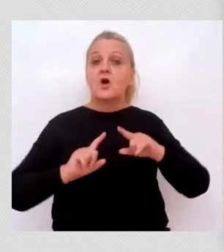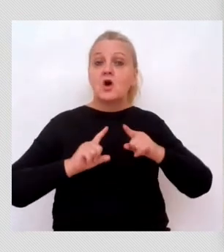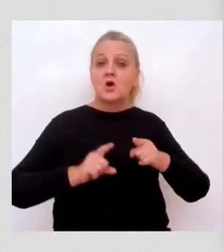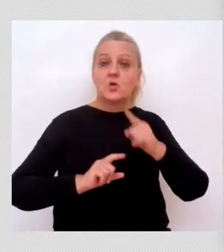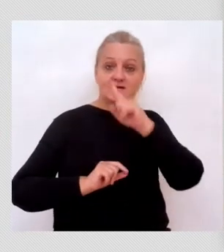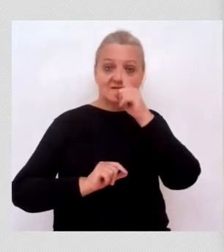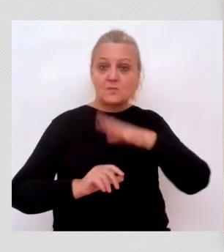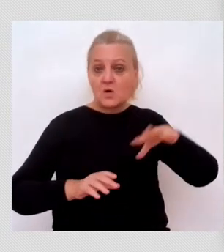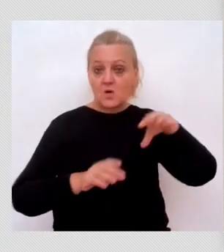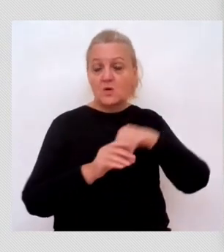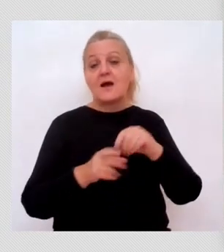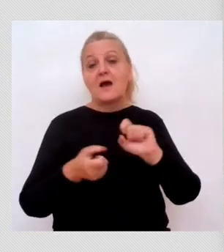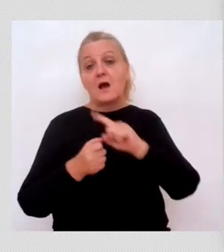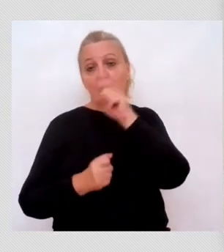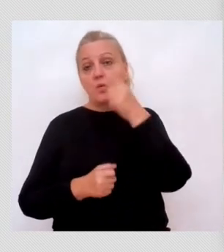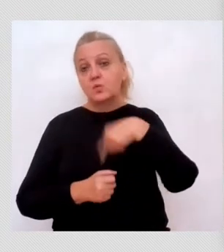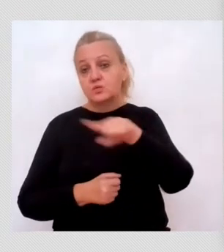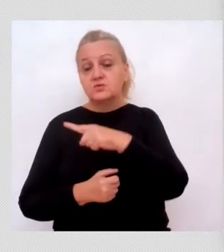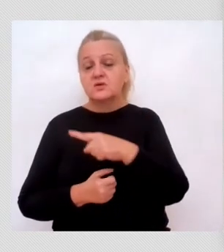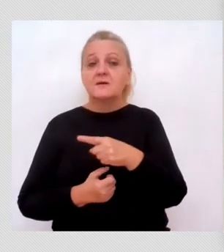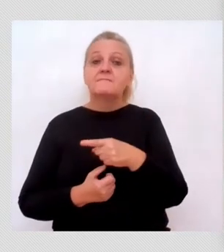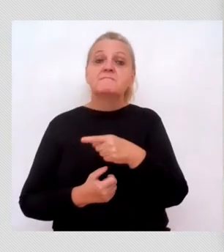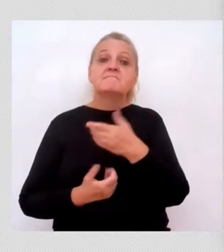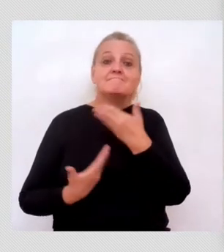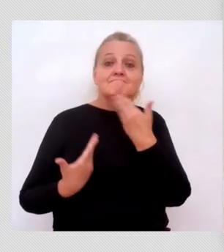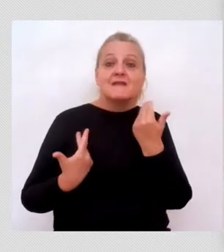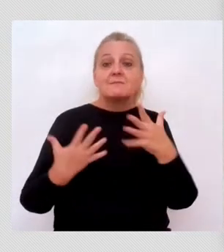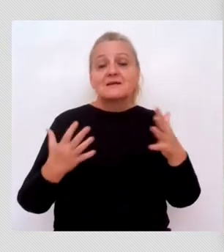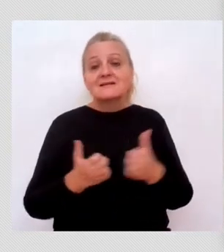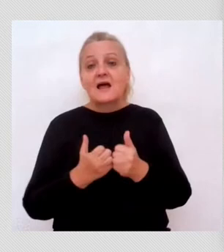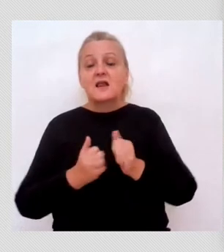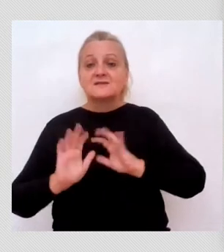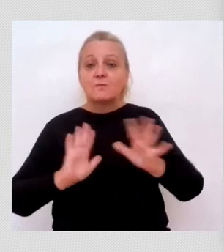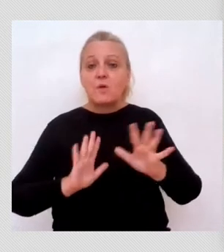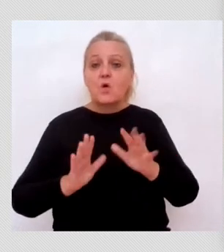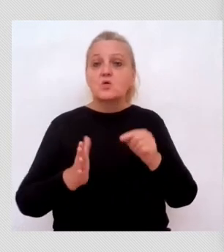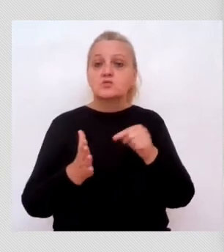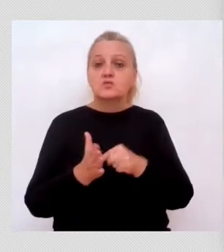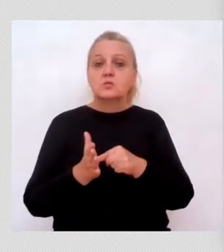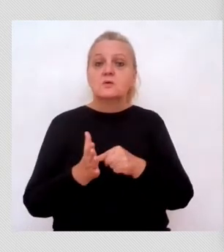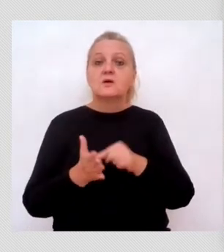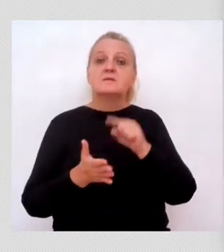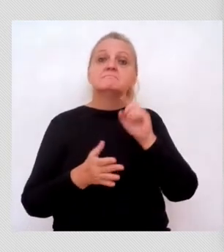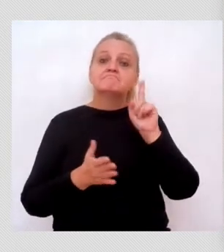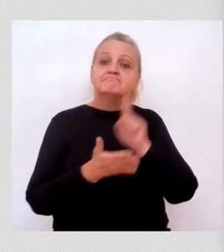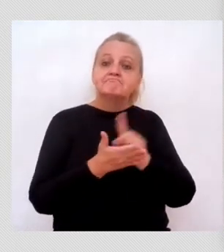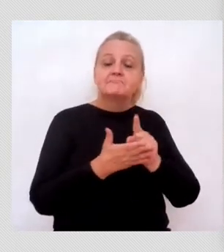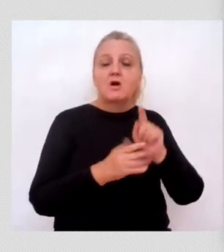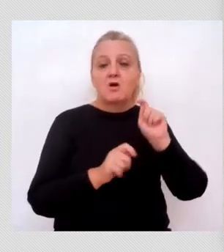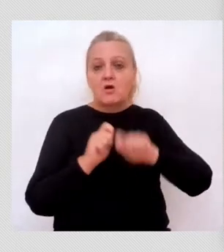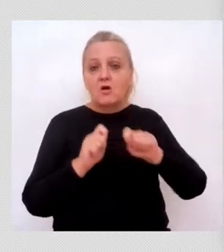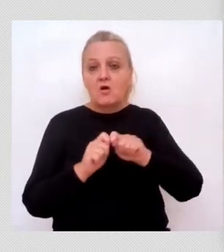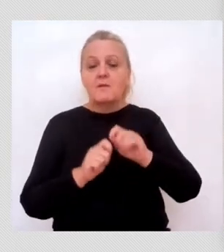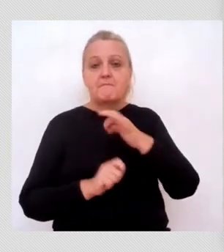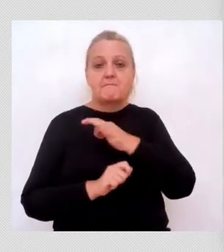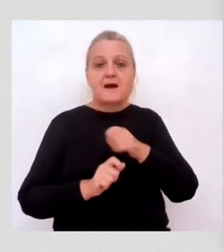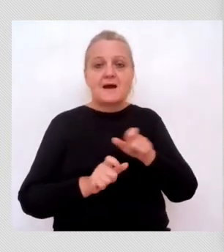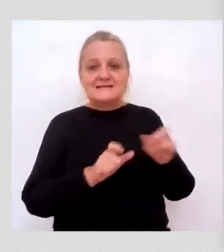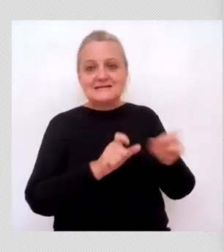społeczne czy społeczeństwo obywatelskie nie znajdzie sposobów i mechanizmów na skuteczną kontrolę i nękanie partii